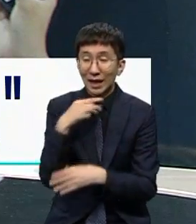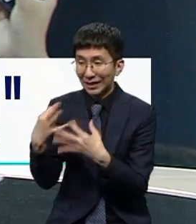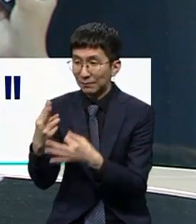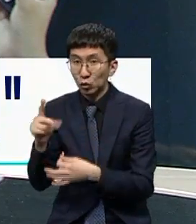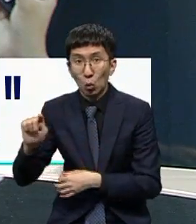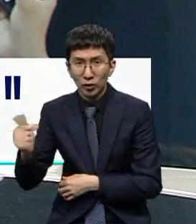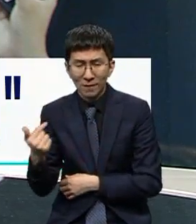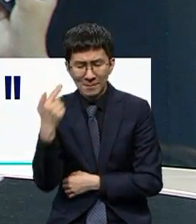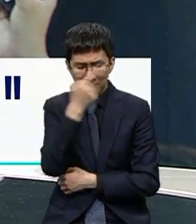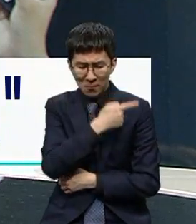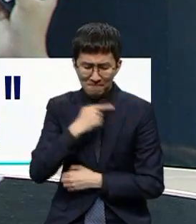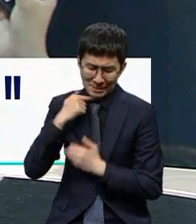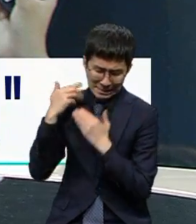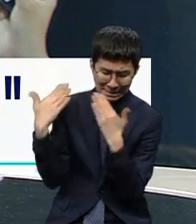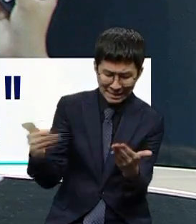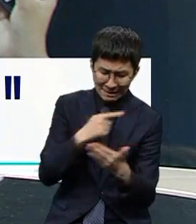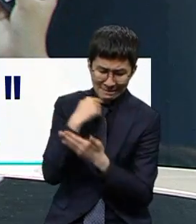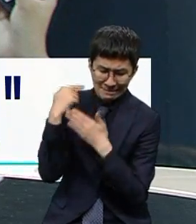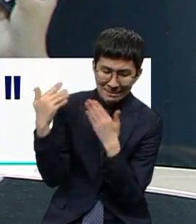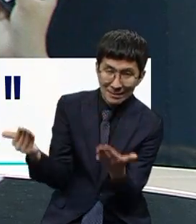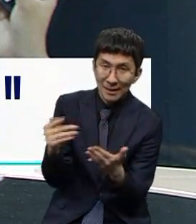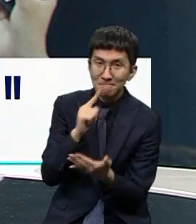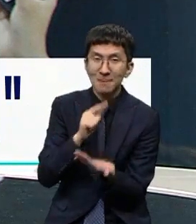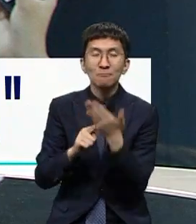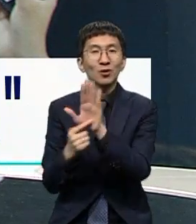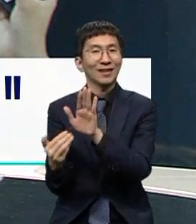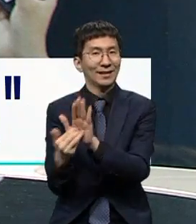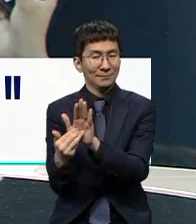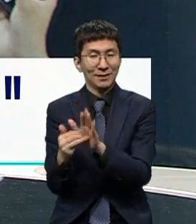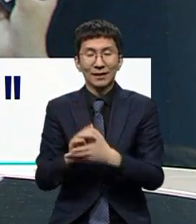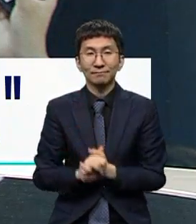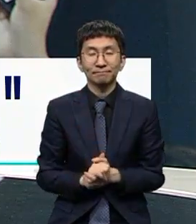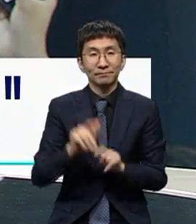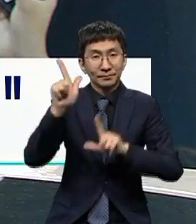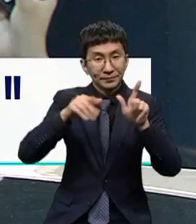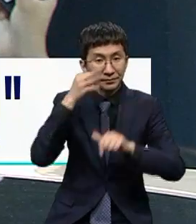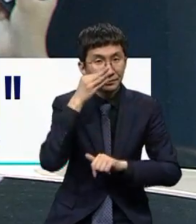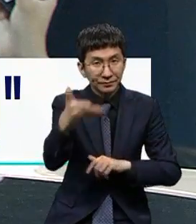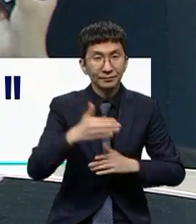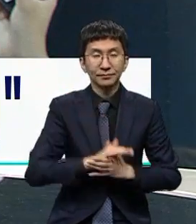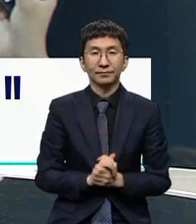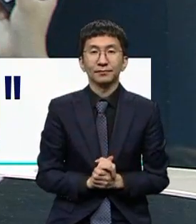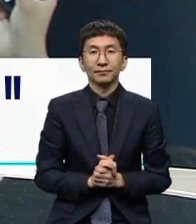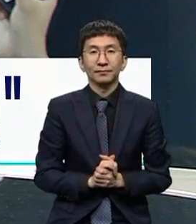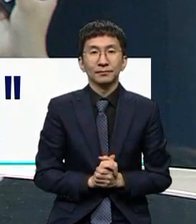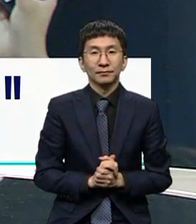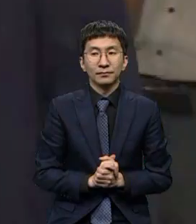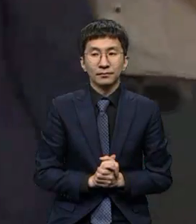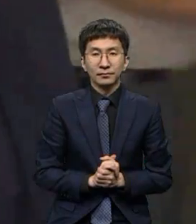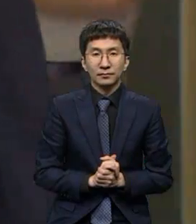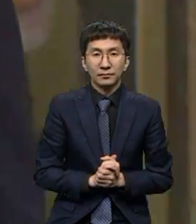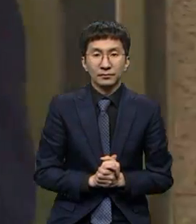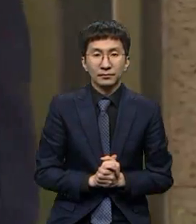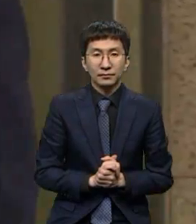온몸을 던지겠다면서 대권 도전 의지를 다졌습니다. 이어서 이현영 기자입니다.